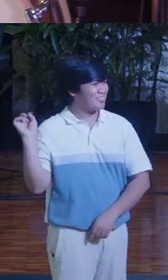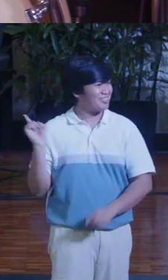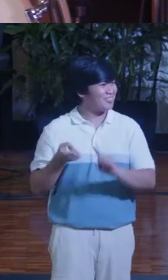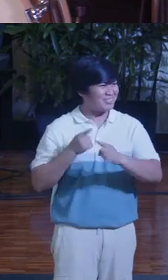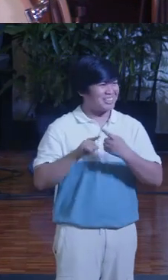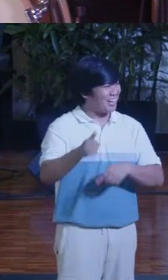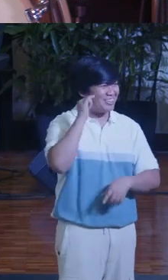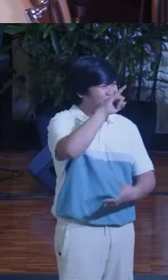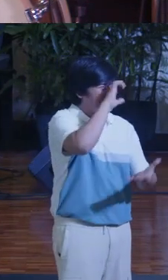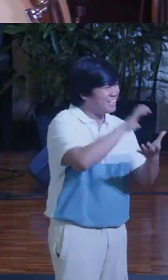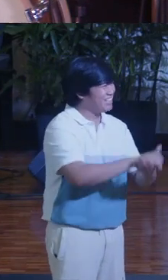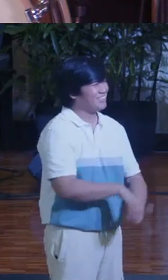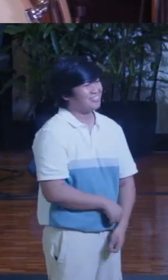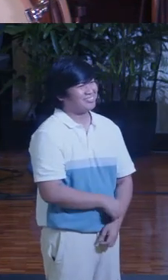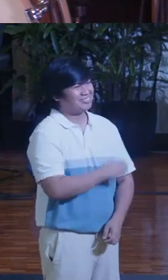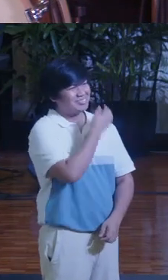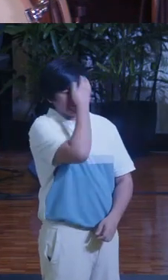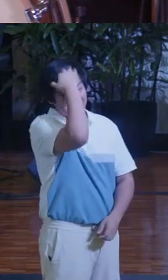Imposible po sa laman.